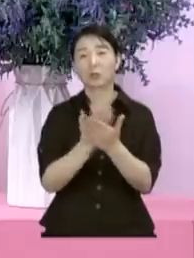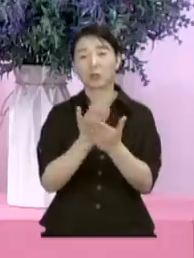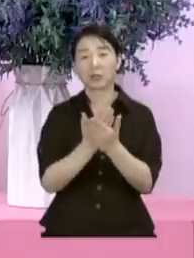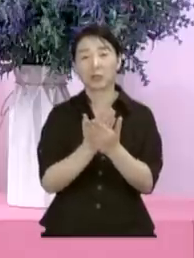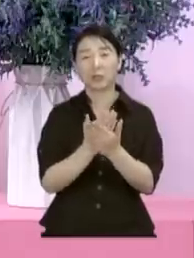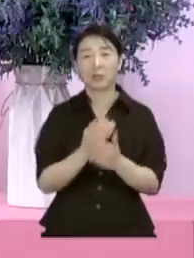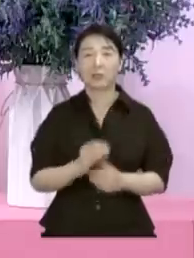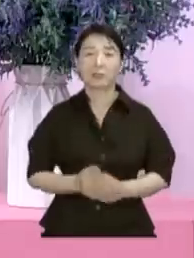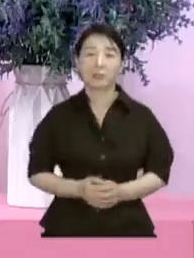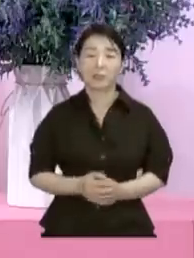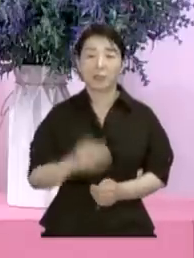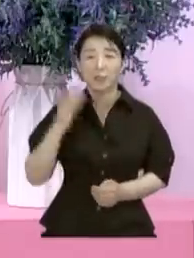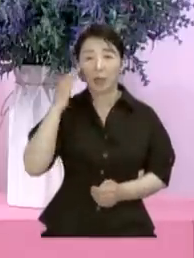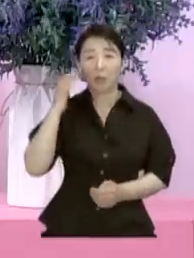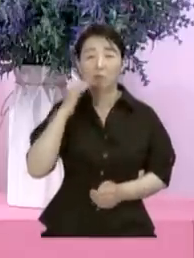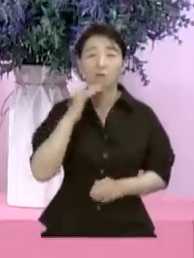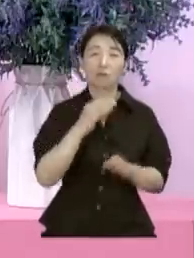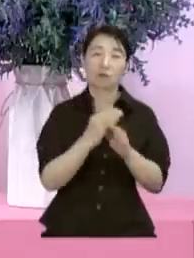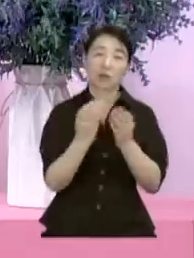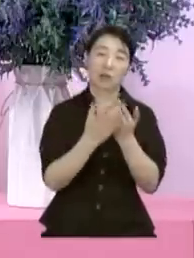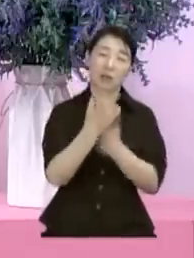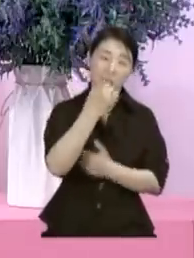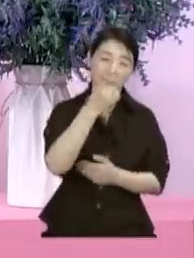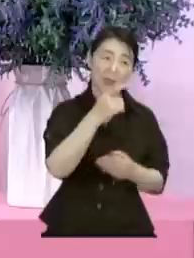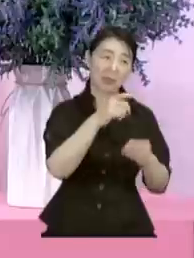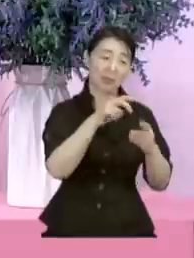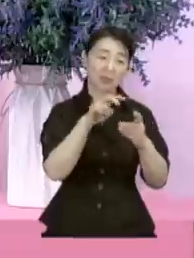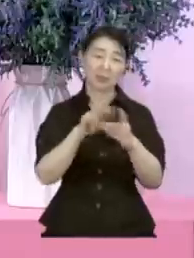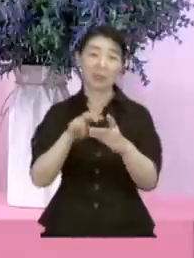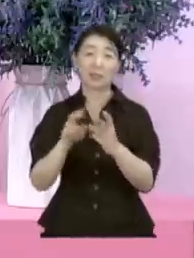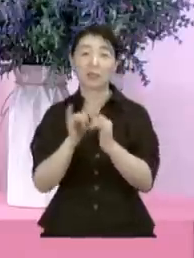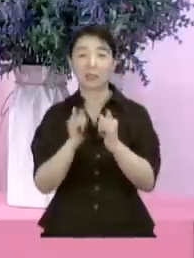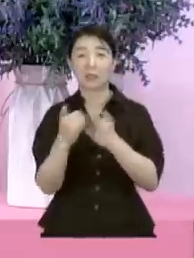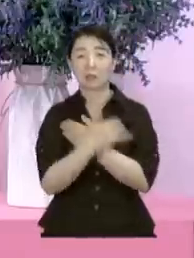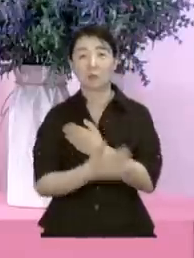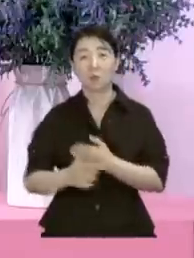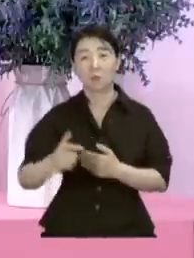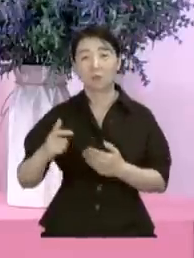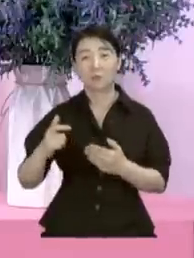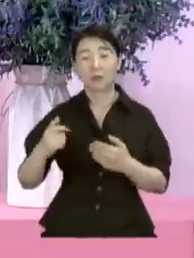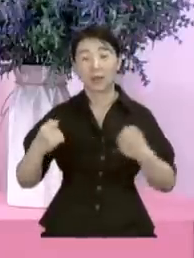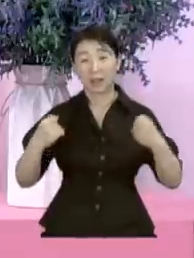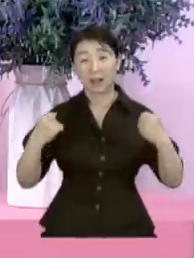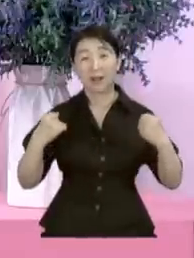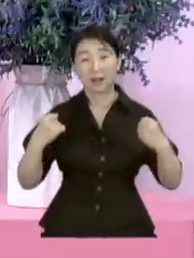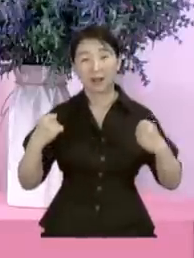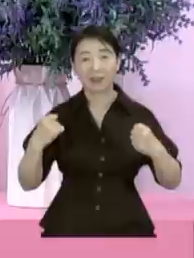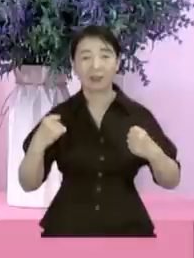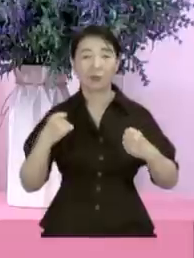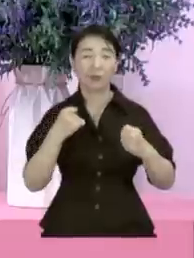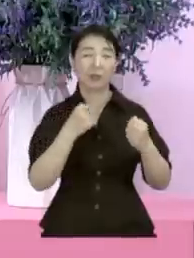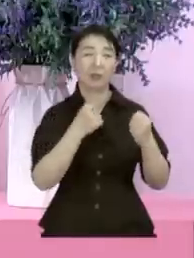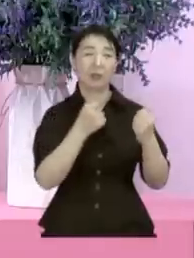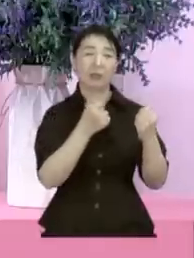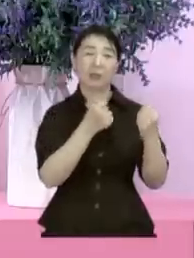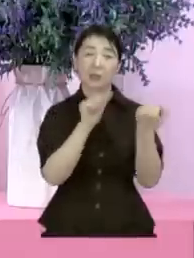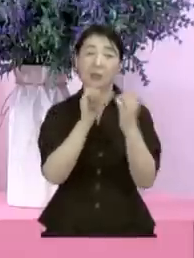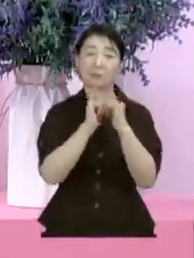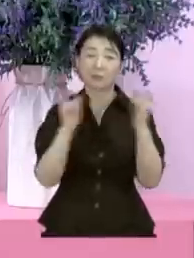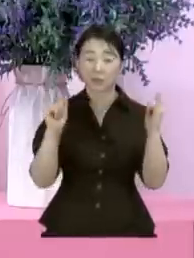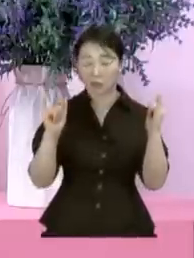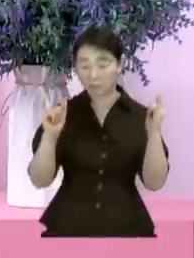남북한의재단 하나센터 그 모든 분들을 좀 강건하게 이 탈북민들을 우리 현장의 사람들이